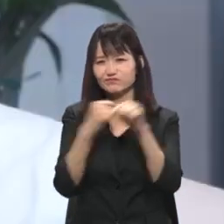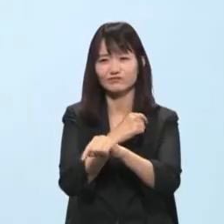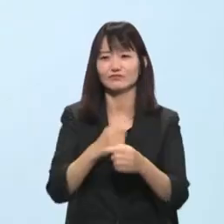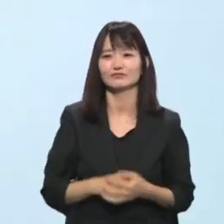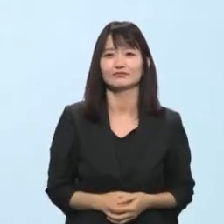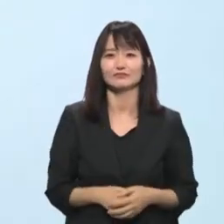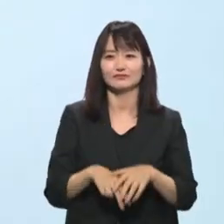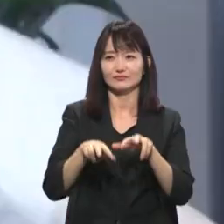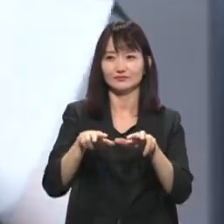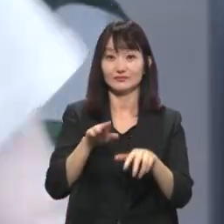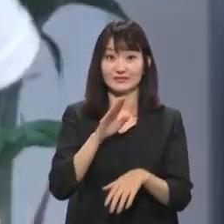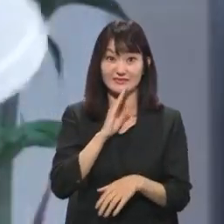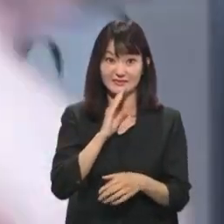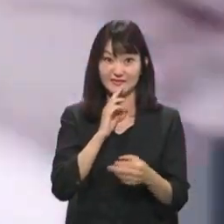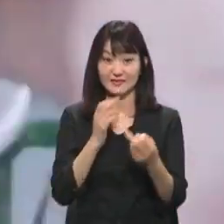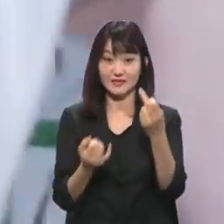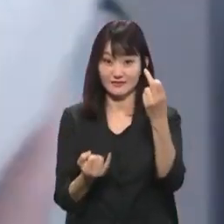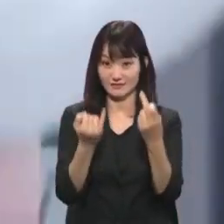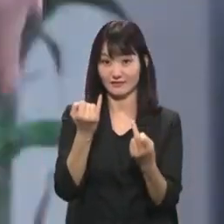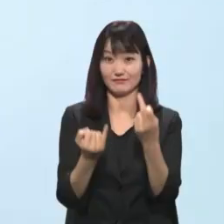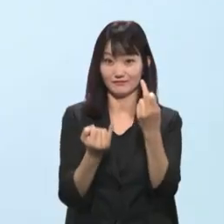찐 남매라는 영상입니다